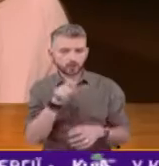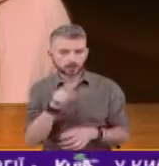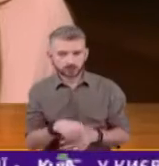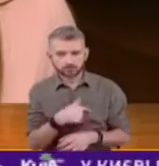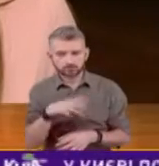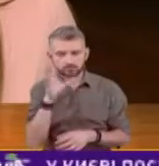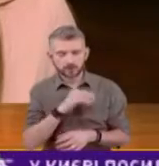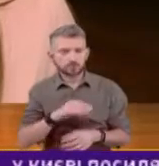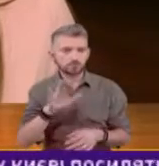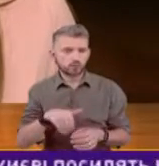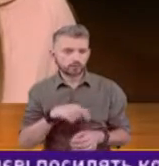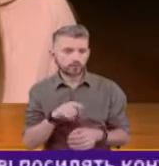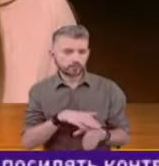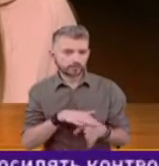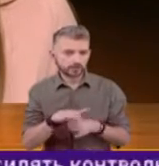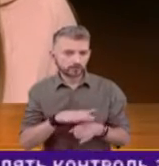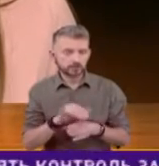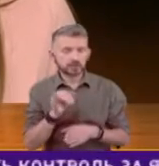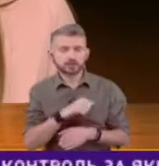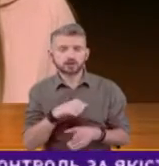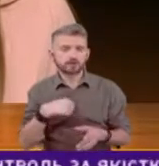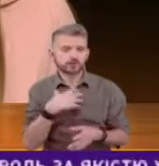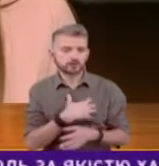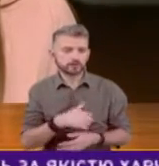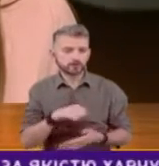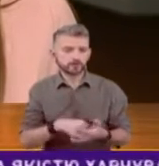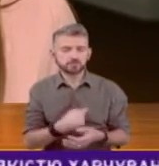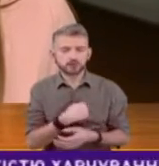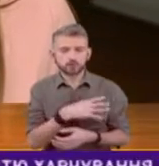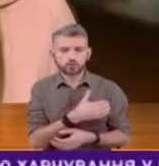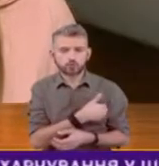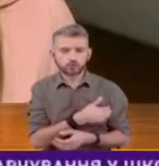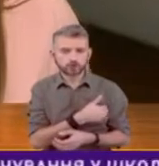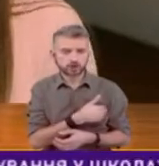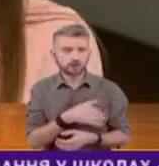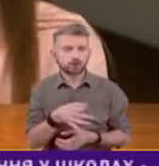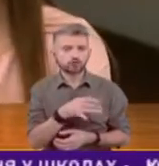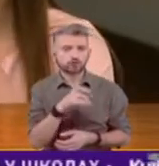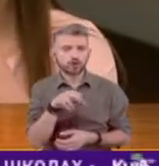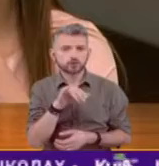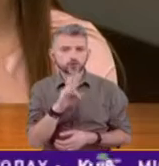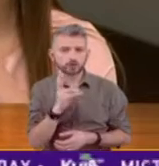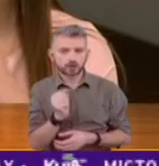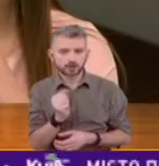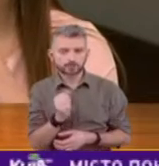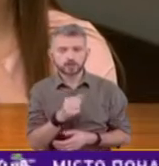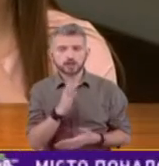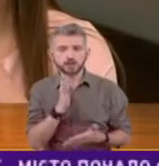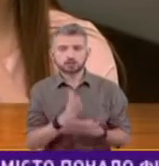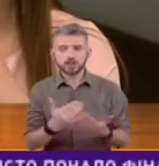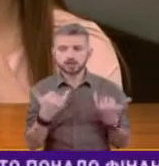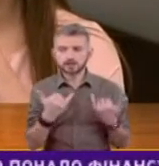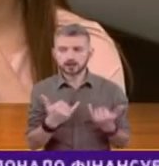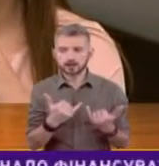зможемо його пізніше втілювати. Ну і найважливіше від мене ось було побажання. Так, так. Озеро Радунка має зараз,